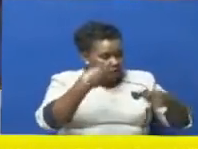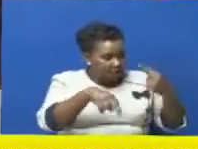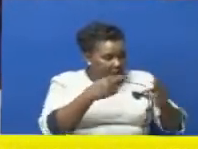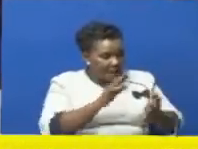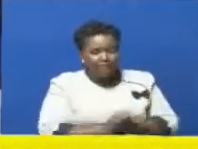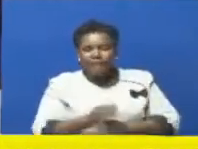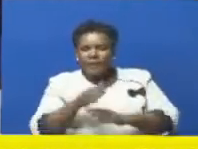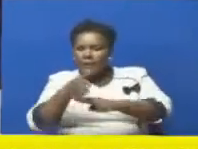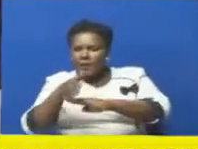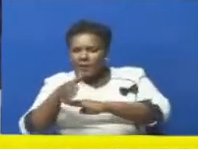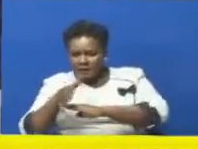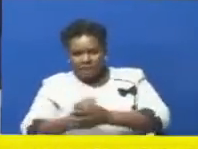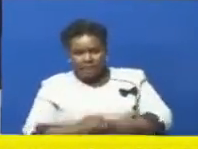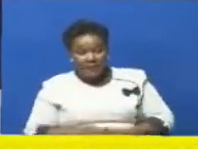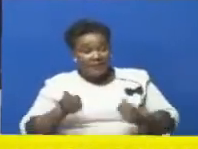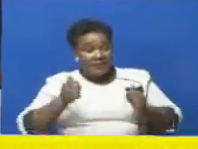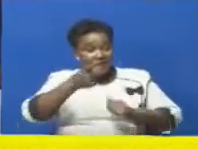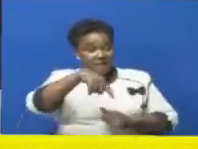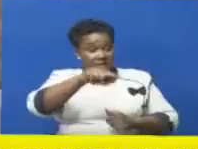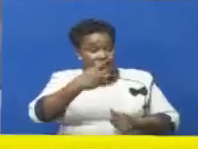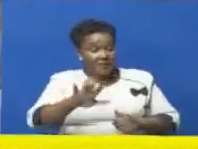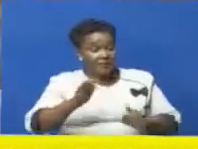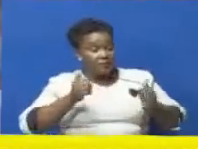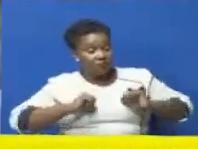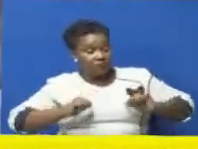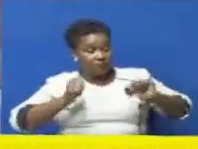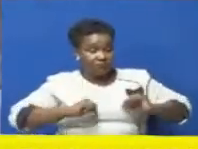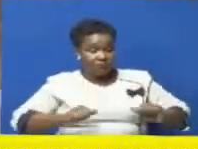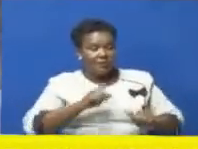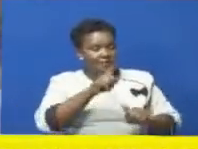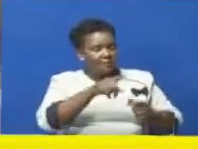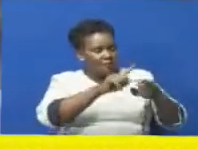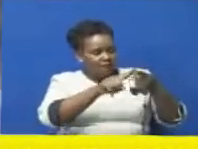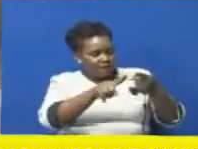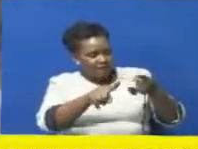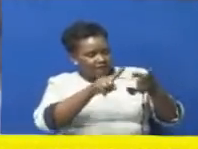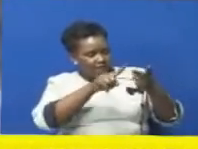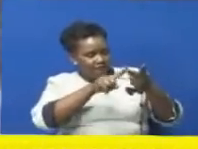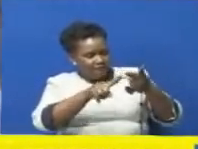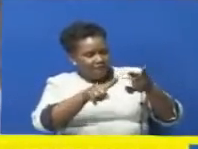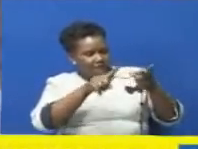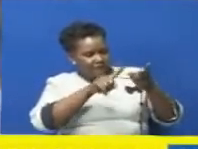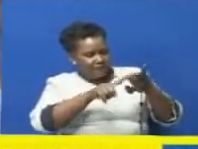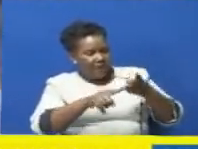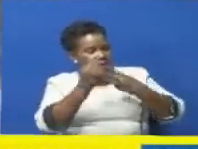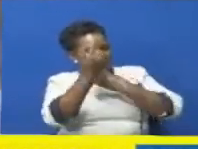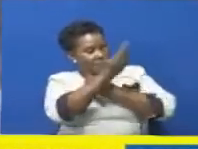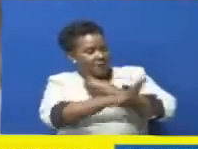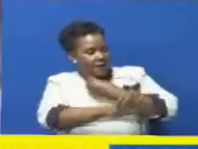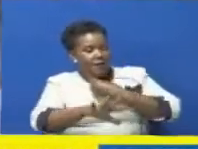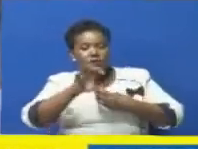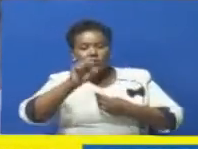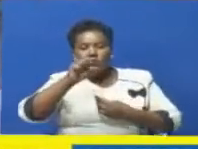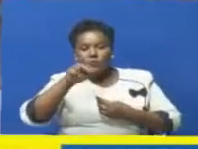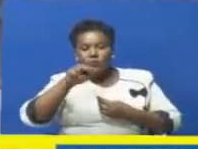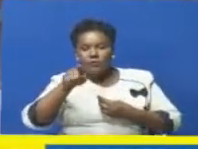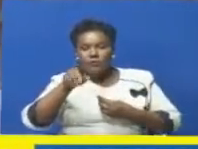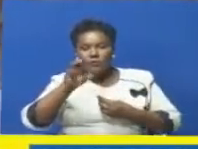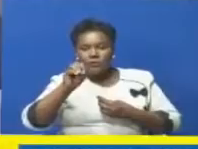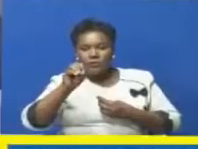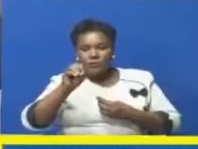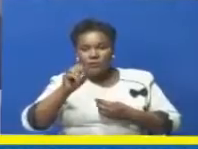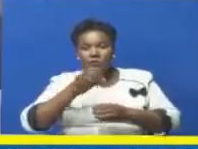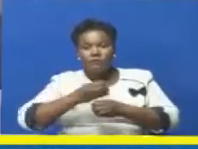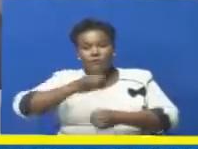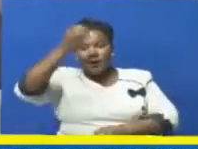mwa visiwa vilivyotembelewa ni pamoja na Kilwa Kisiwani, Sanje ya Kati, na fukwe za kisiwa cha Songo Mnara, wakifurahia